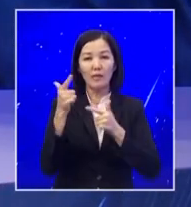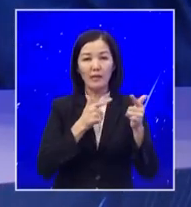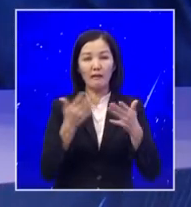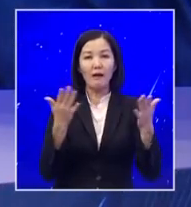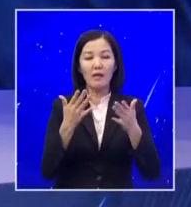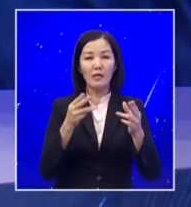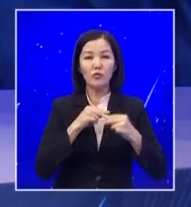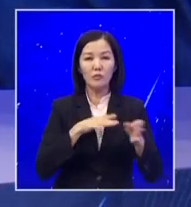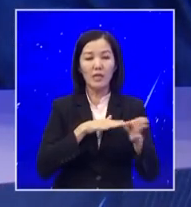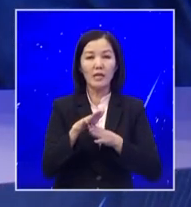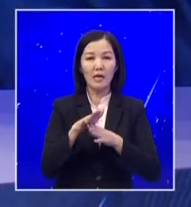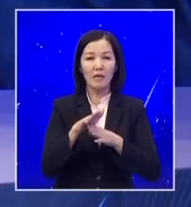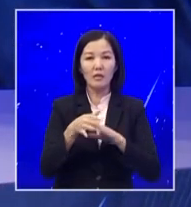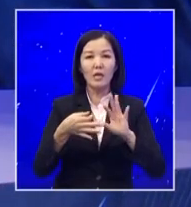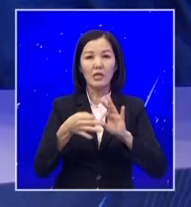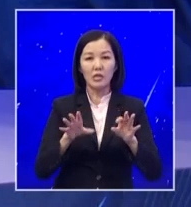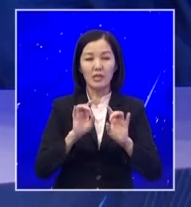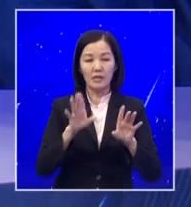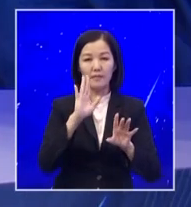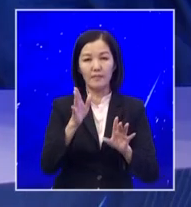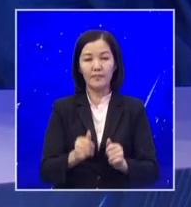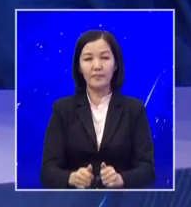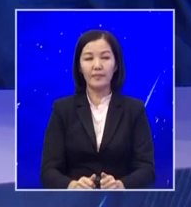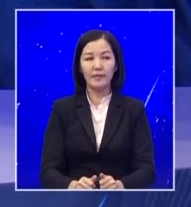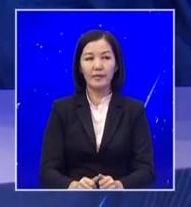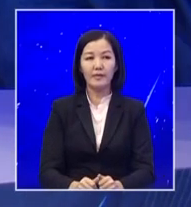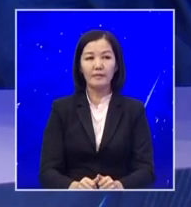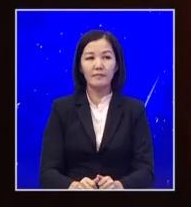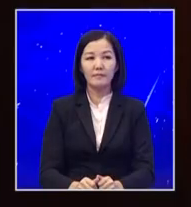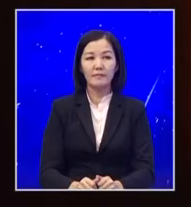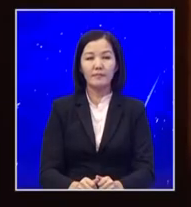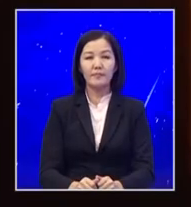қандай жұмыстар атқарылып жатыр? Тілшіміз Меруерт Қыдырбайқызы біліп қайтты.